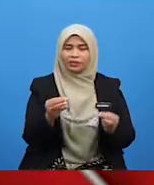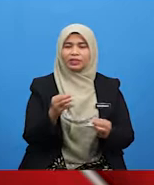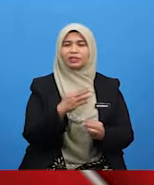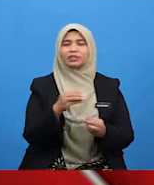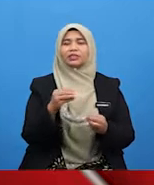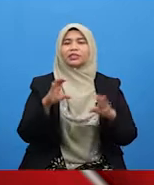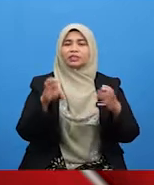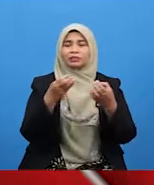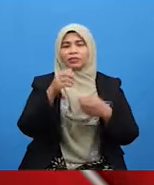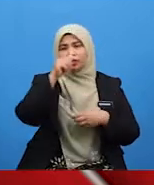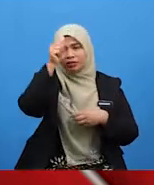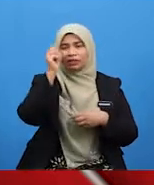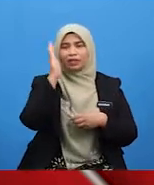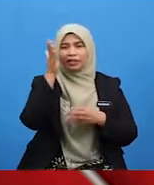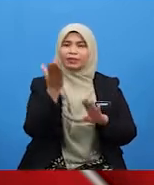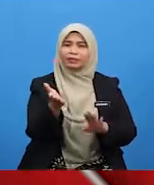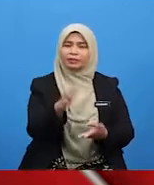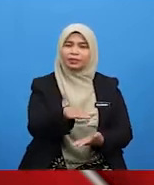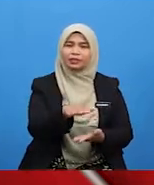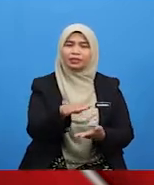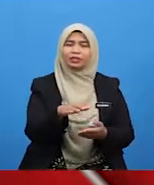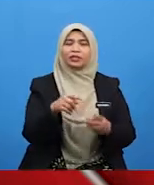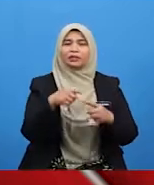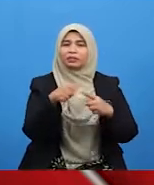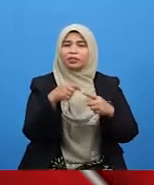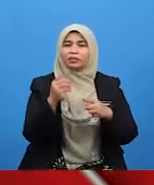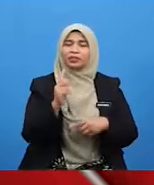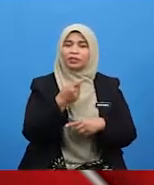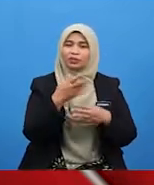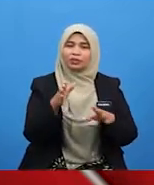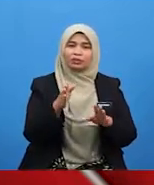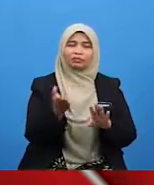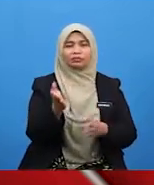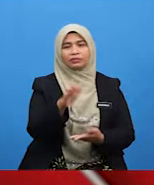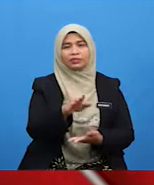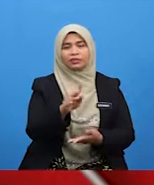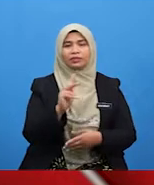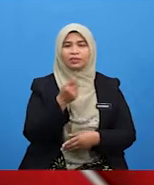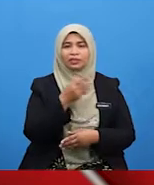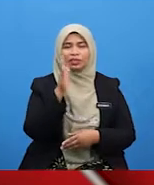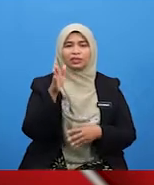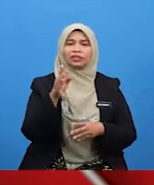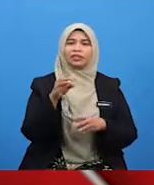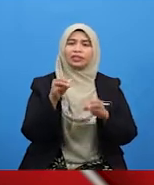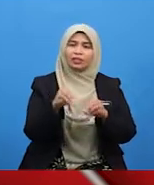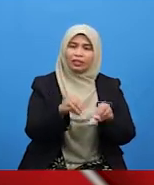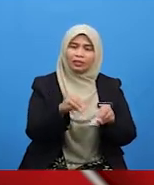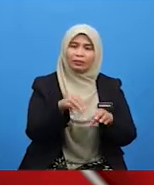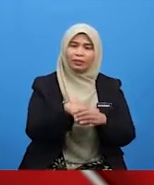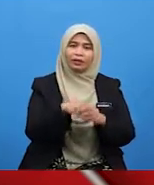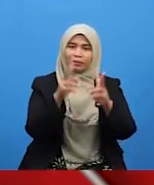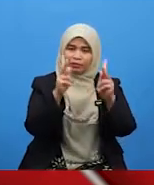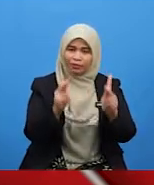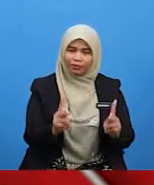dan makhluk ciptaan Allah akan mati. Apabila kita sudah meninggal dunia, kita akan ditanam di dalam